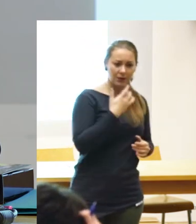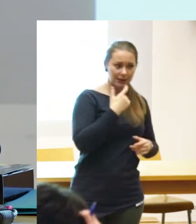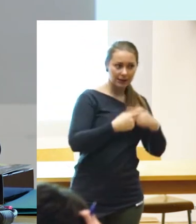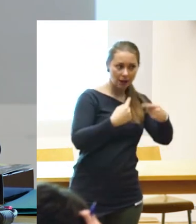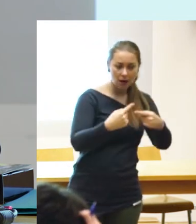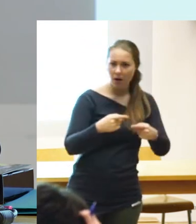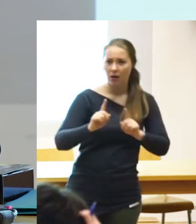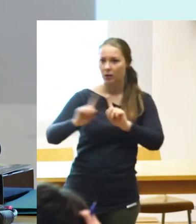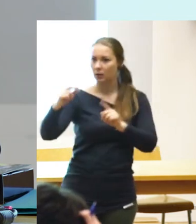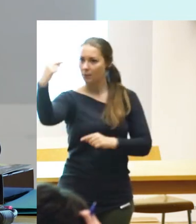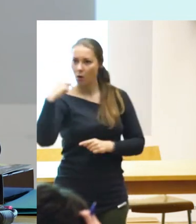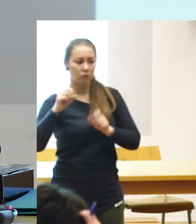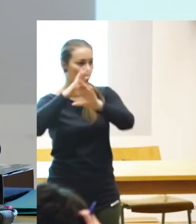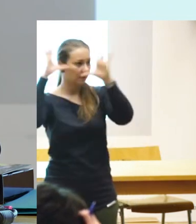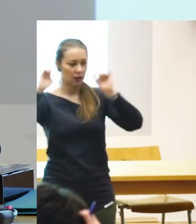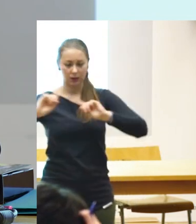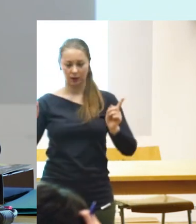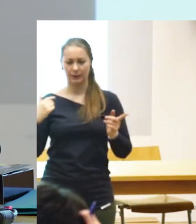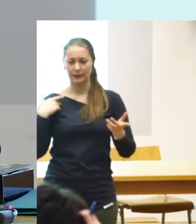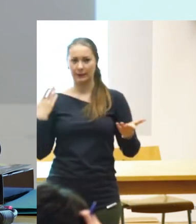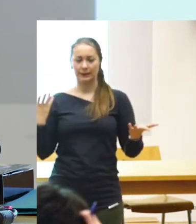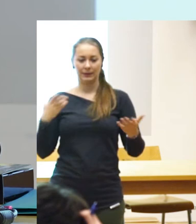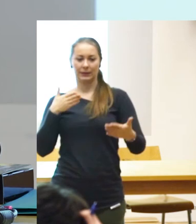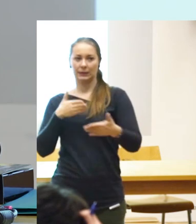instituci můžeme bavit v nějakých jakoby velmi úzkých